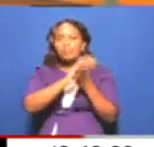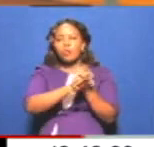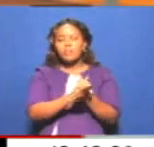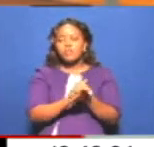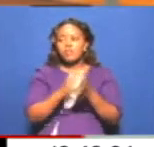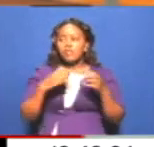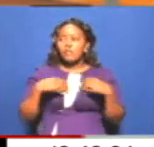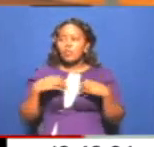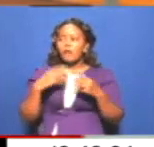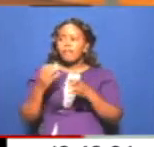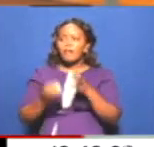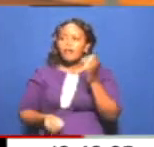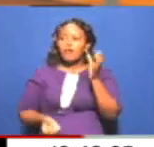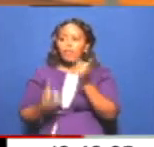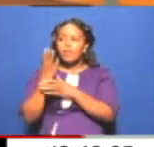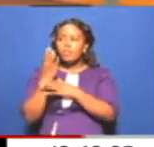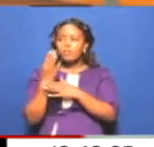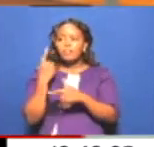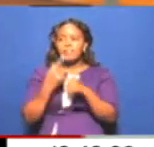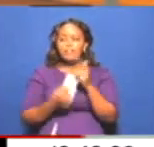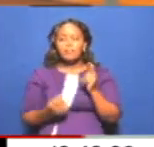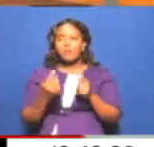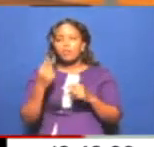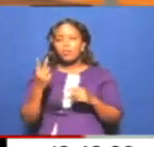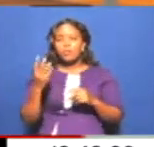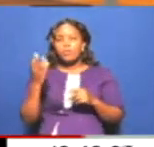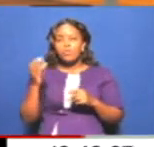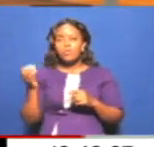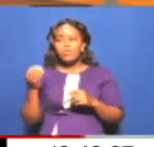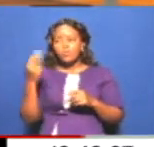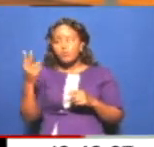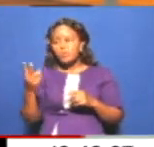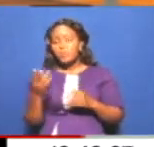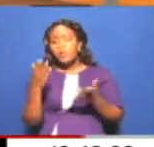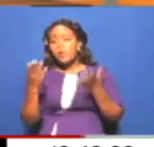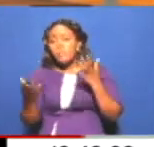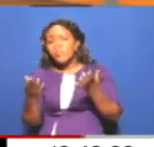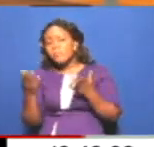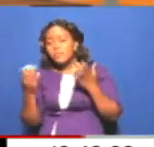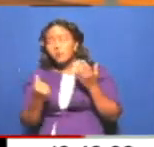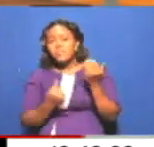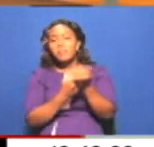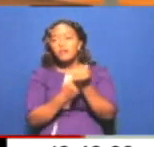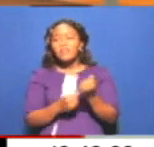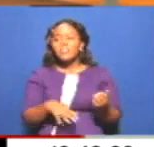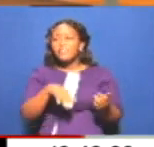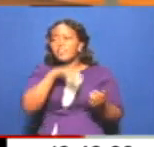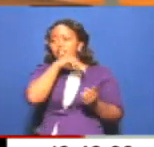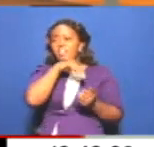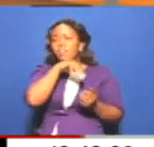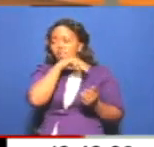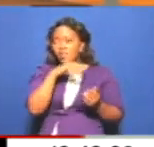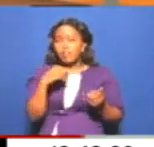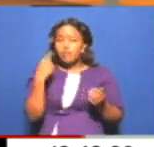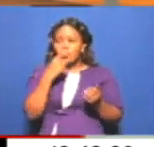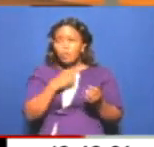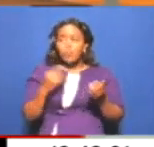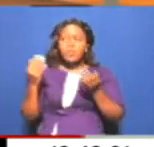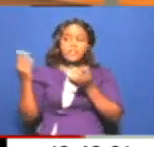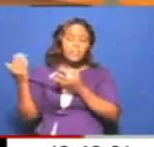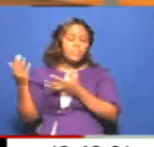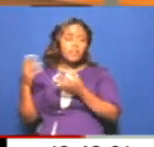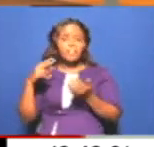mwaka 2002 wana Kenya, kumwezesha pengine Raila Odinga ambaye anatarajiwa kupigania urais kupitia